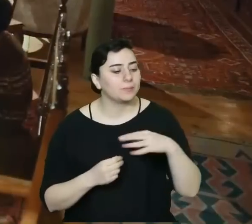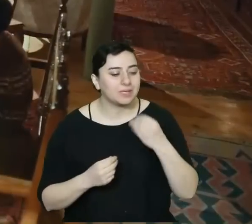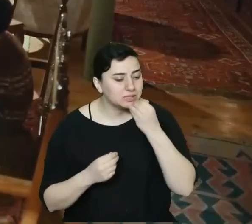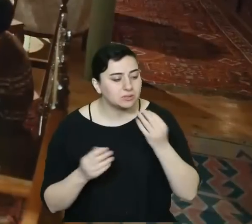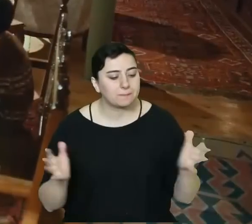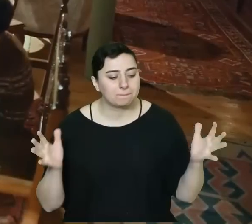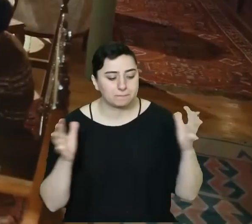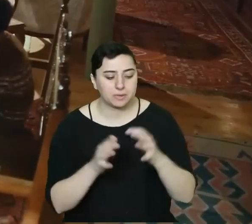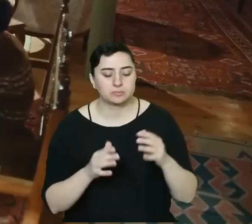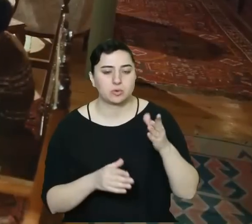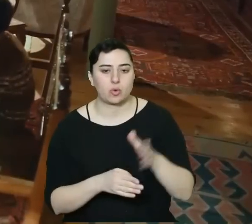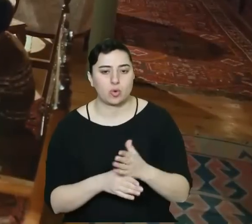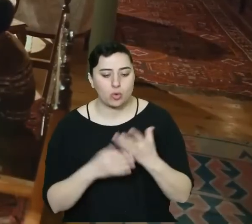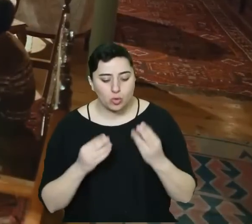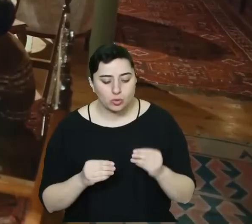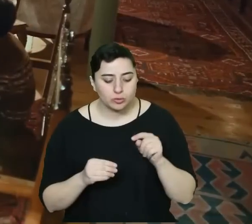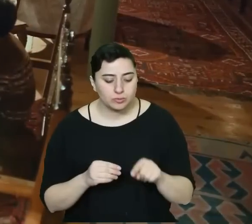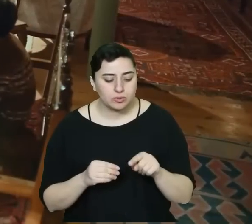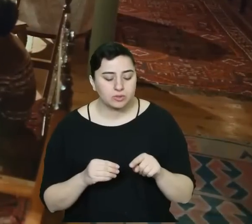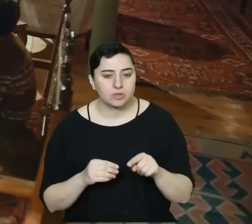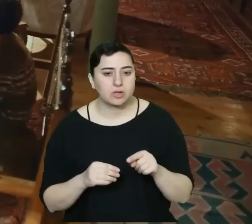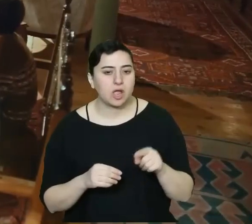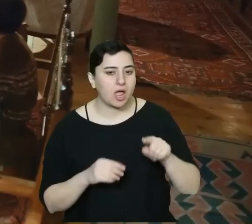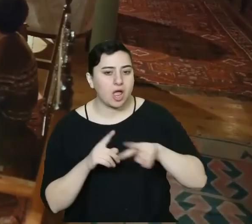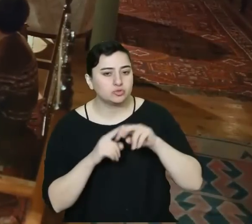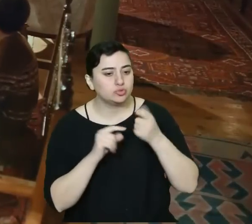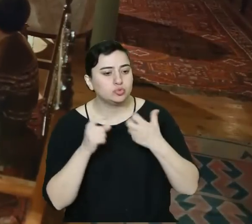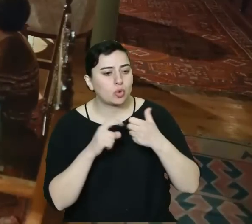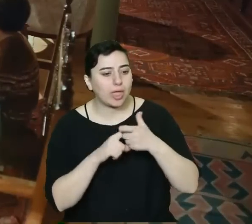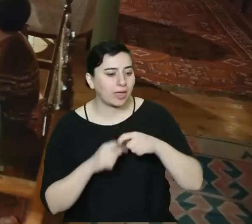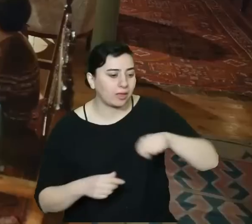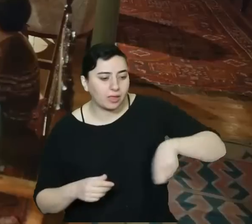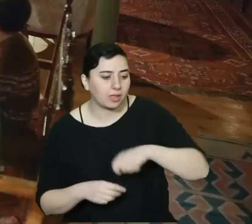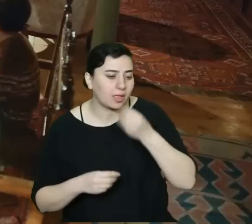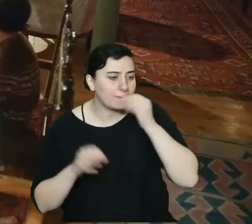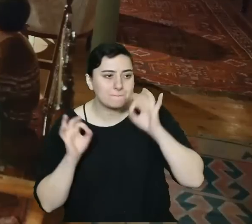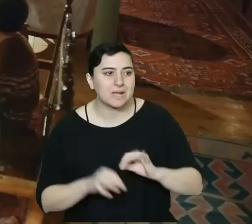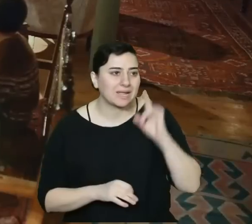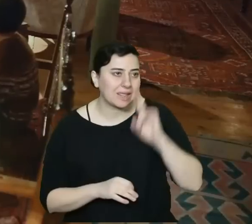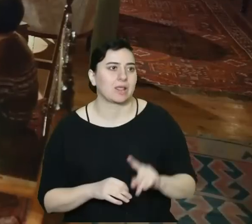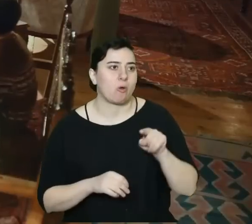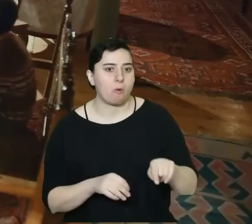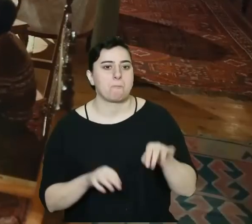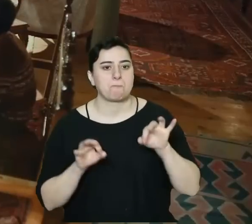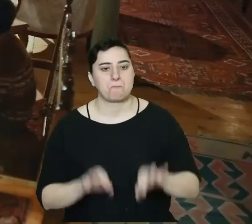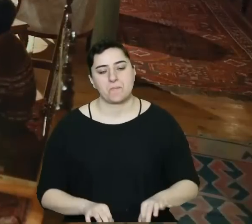yiyecekleri birleştirdiler. İşte o bayıla bayıla yediğin aşure yemeğini ilk defa o zaman yaptılar.